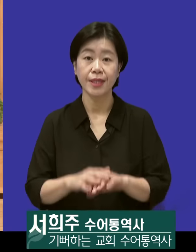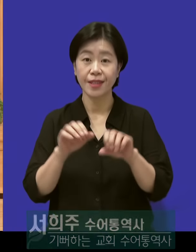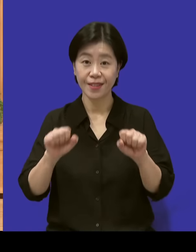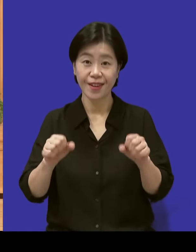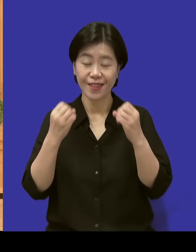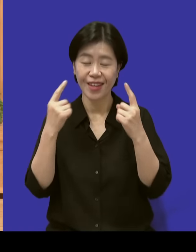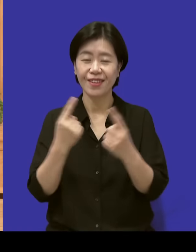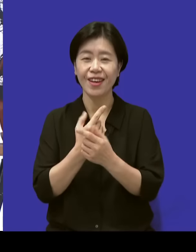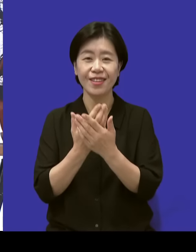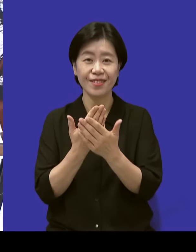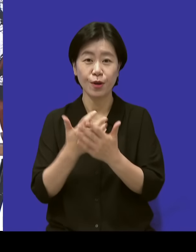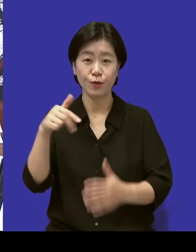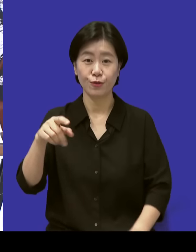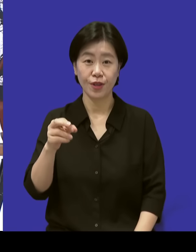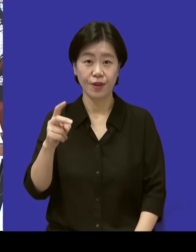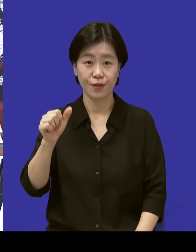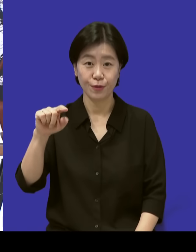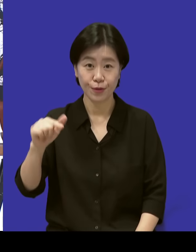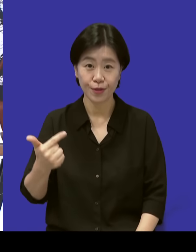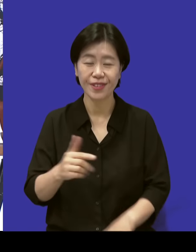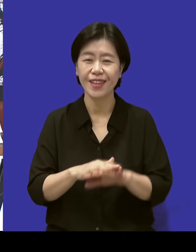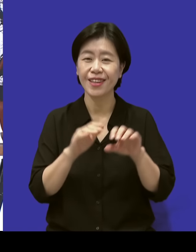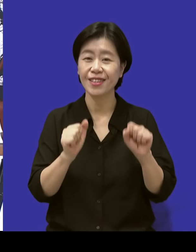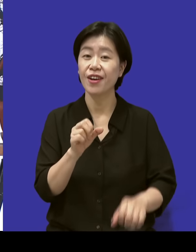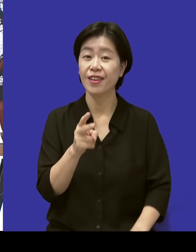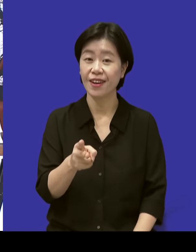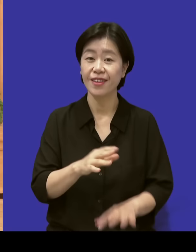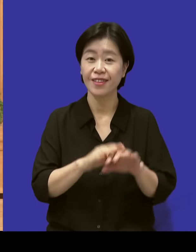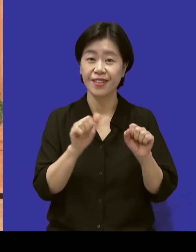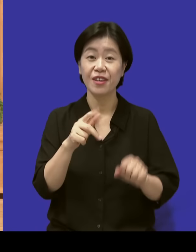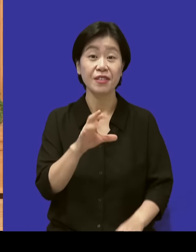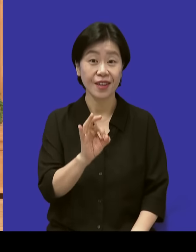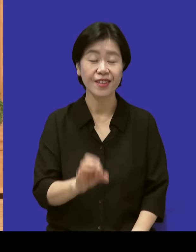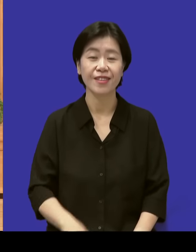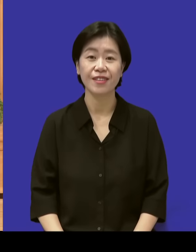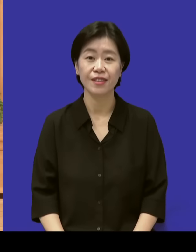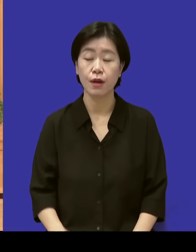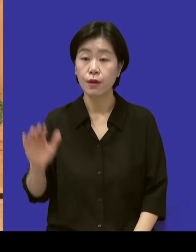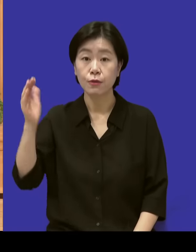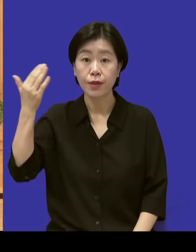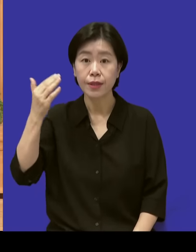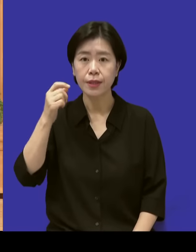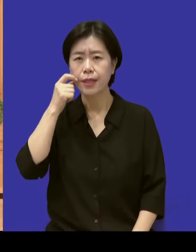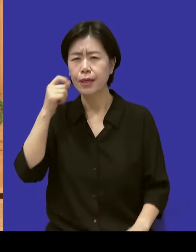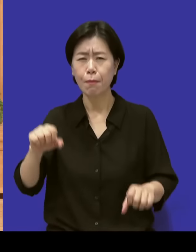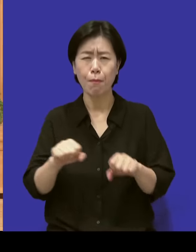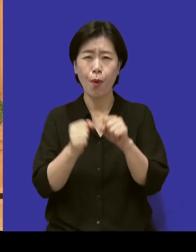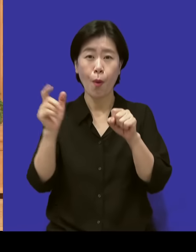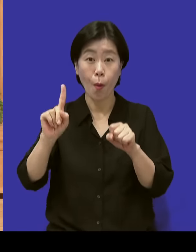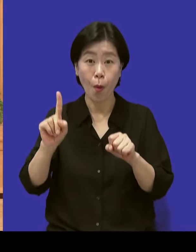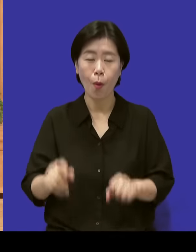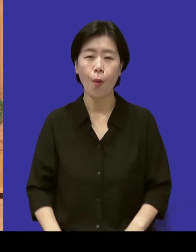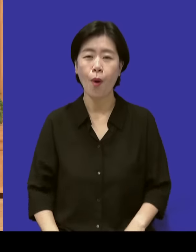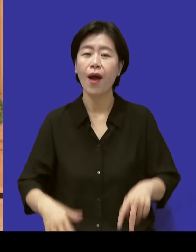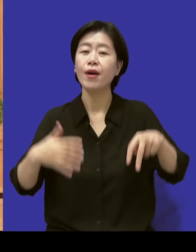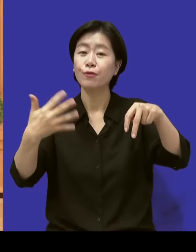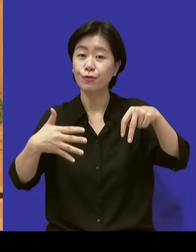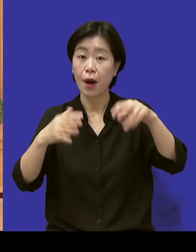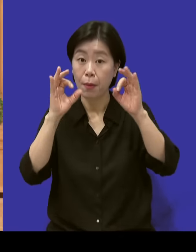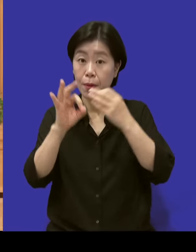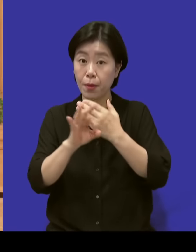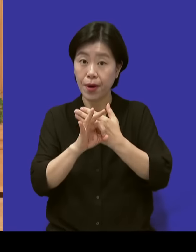안녕하세요. 새롭게 와서 주영훈입니다. 안녕하세요. 연예일입니다. 안녕하세요. 정봉길입니다. 최근에 화제가 됐던 OTT 예능 프로그램 피지컬